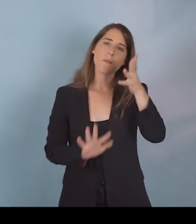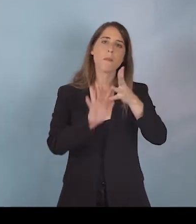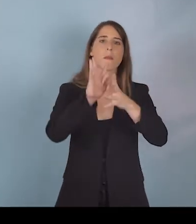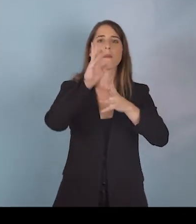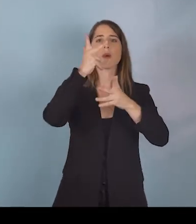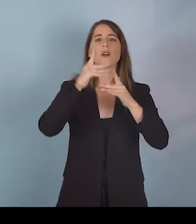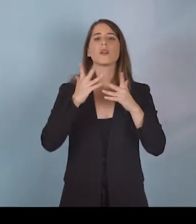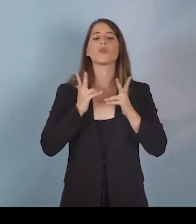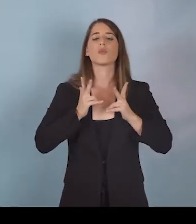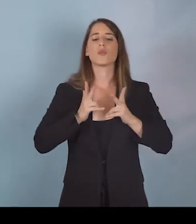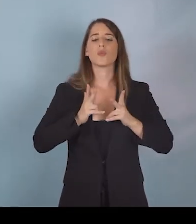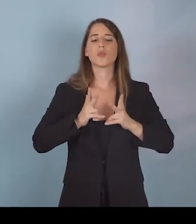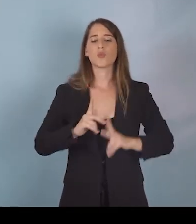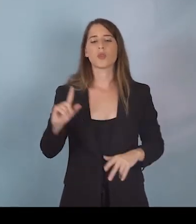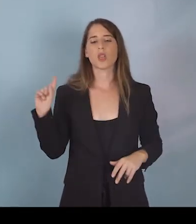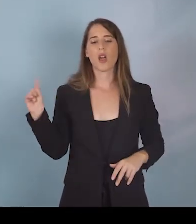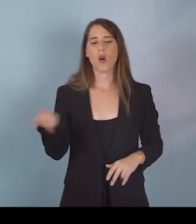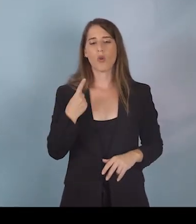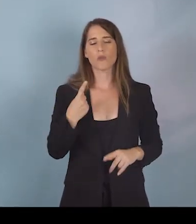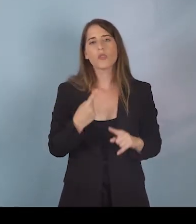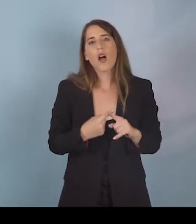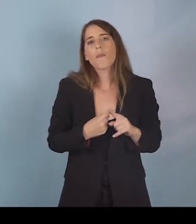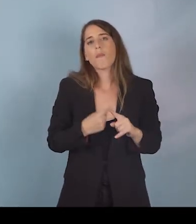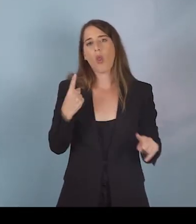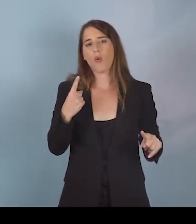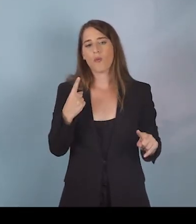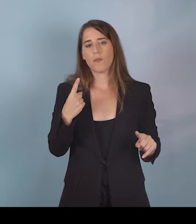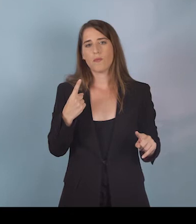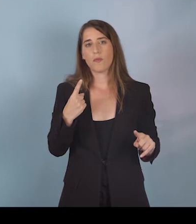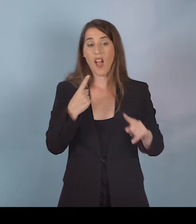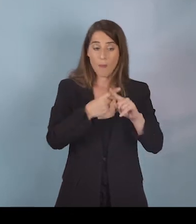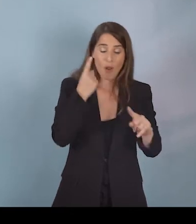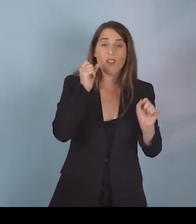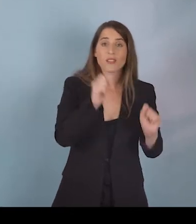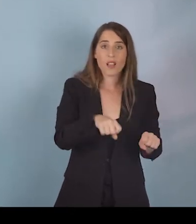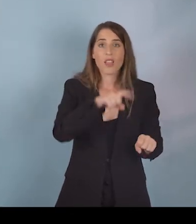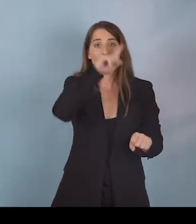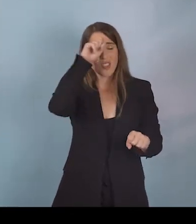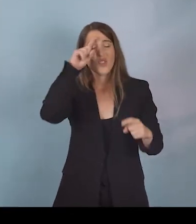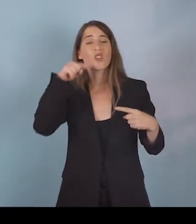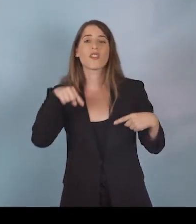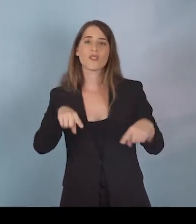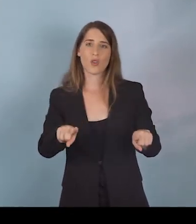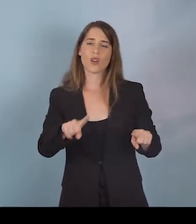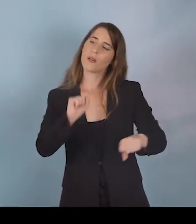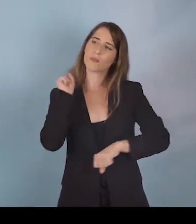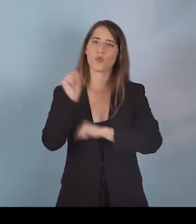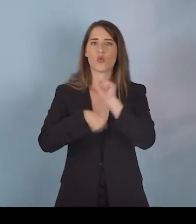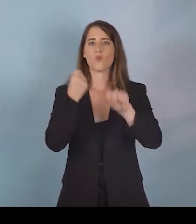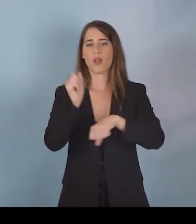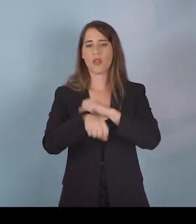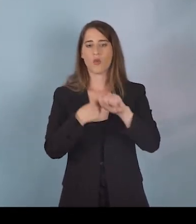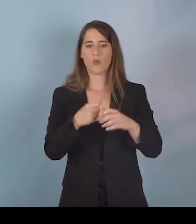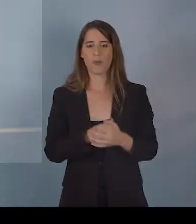εξελιχθεί καλύτερα και να είναι και πιο μεγαλύτερη ευημερία και ευτυχία για όλους. Είναι τόσο απλό, πιστεύω. Και